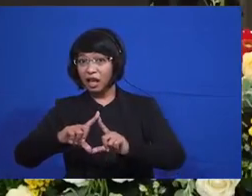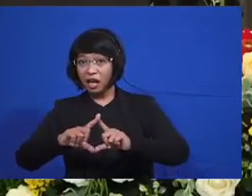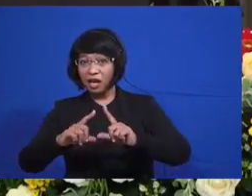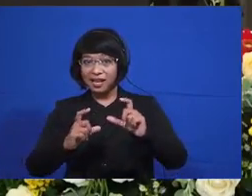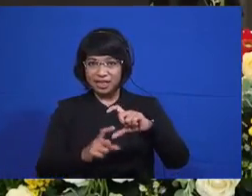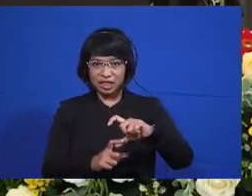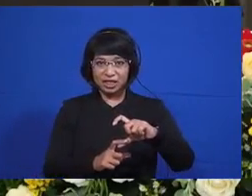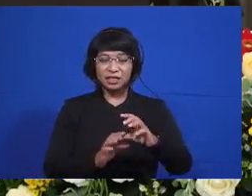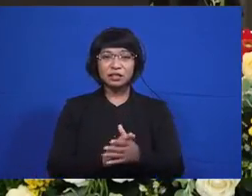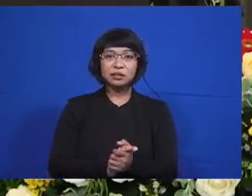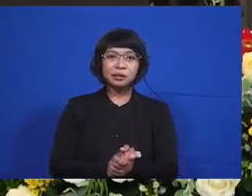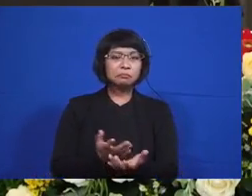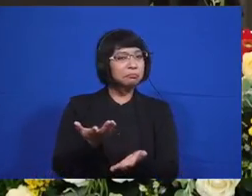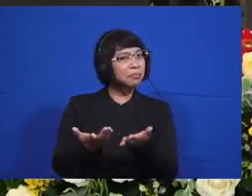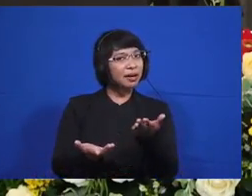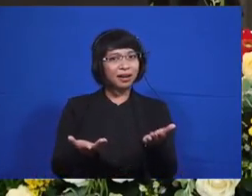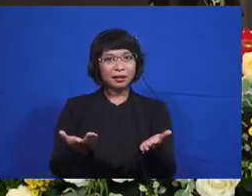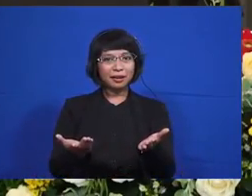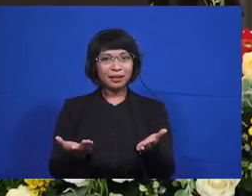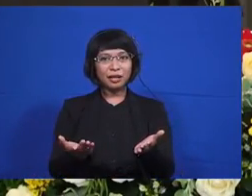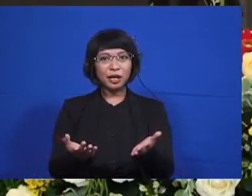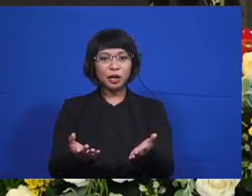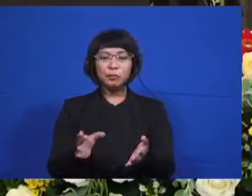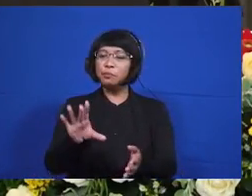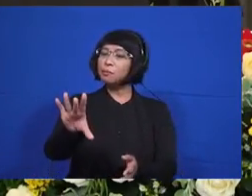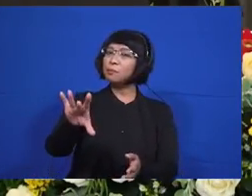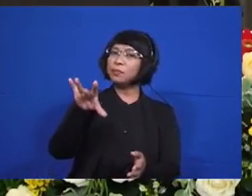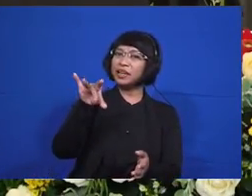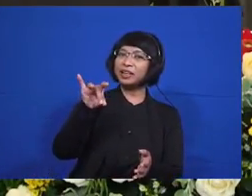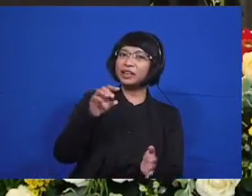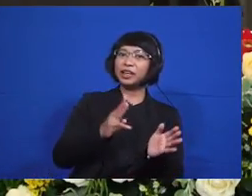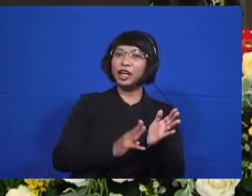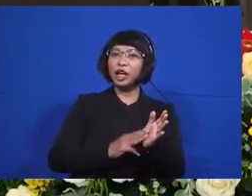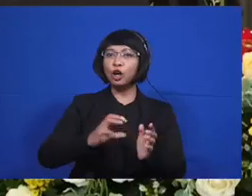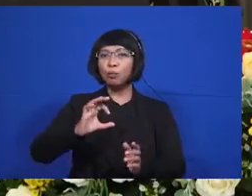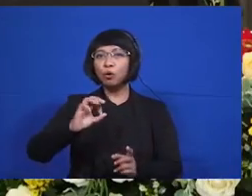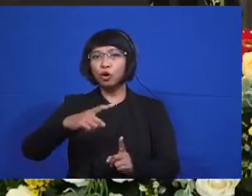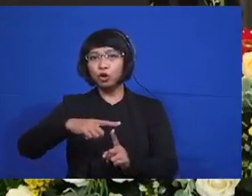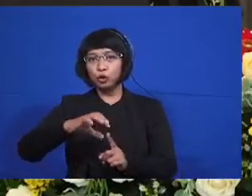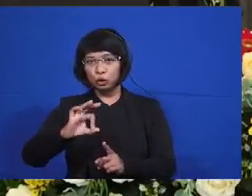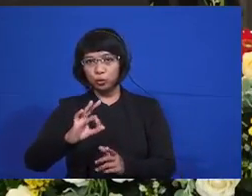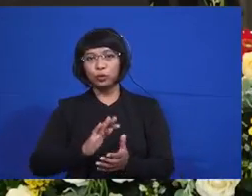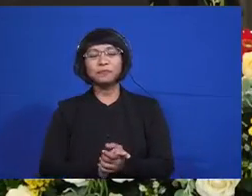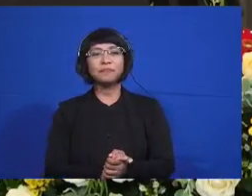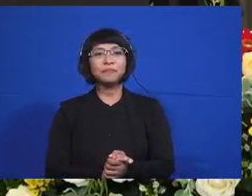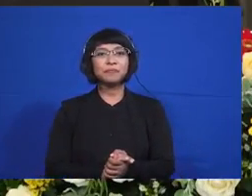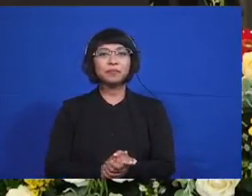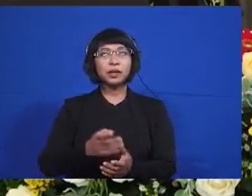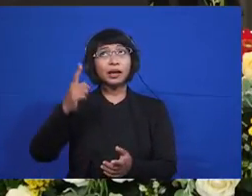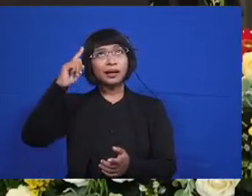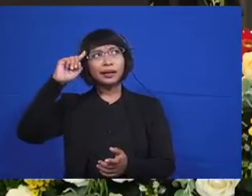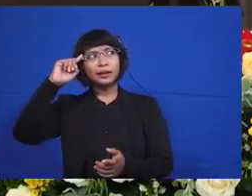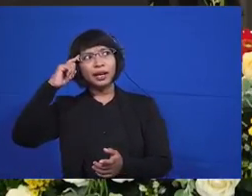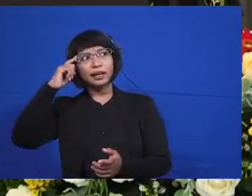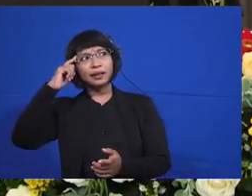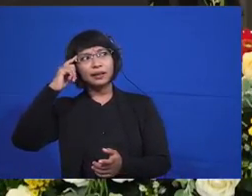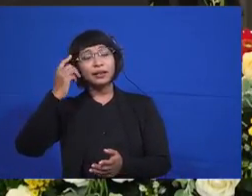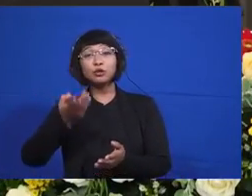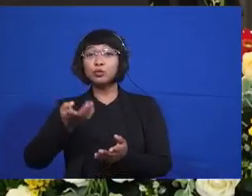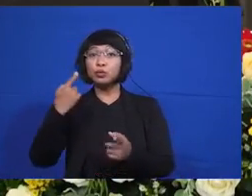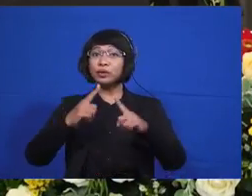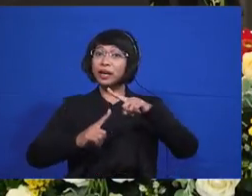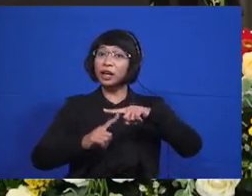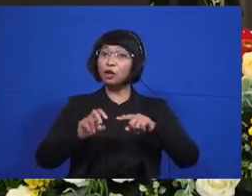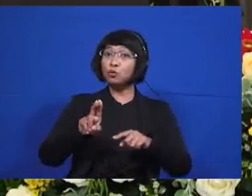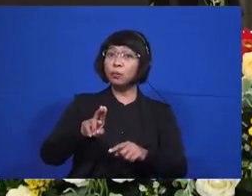itu. Namun kemudian ketika saya mengingat kembali peristiwa tanggal 27 sore di depan